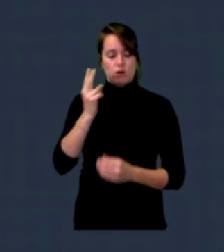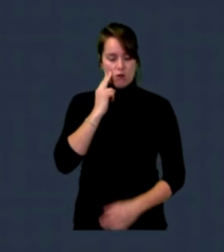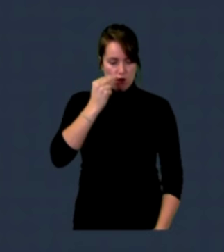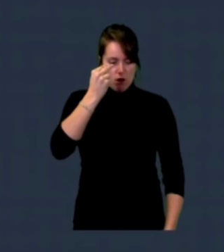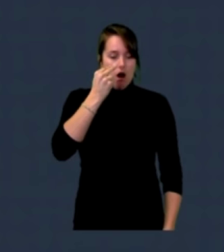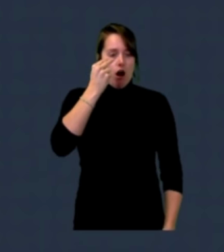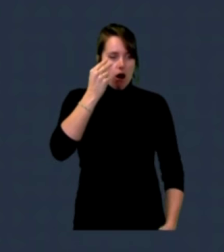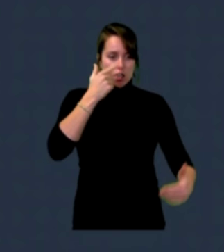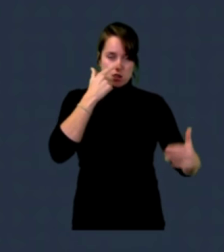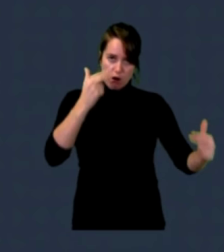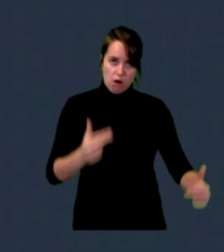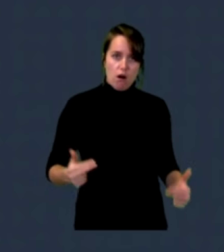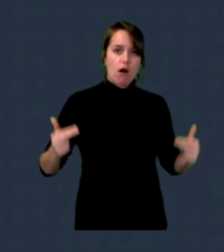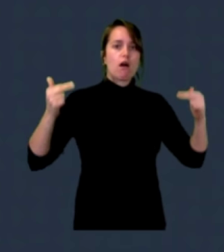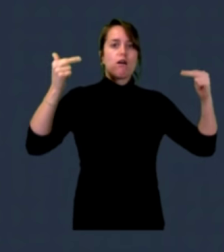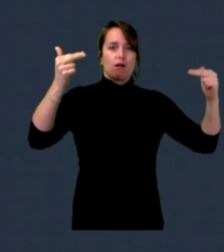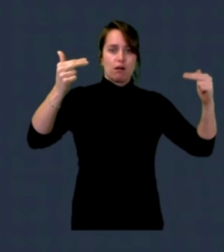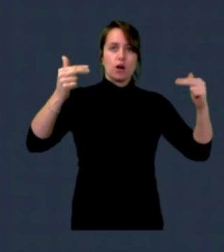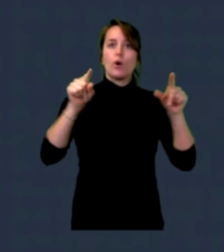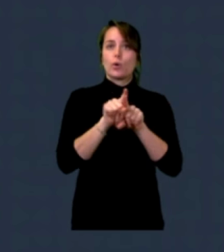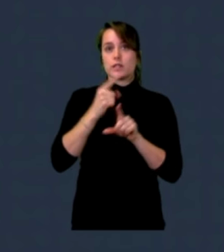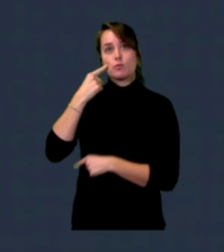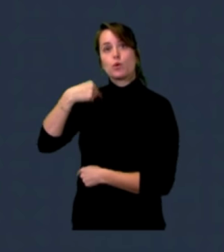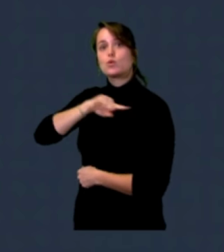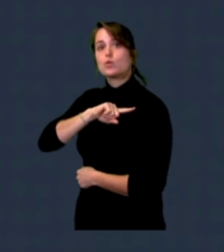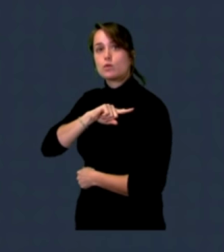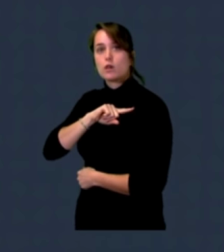le haut, et nous de véritablement